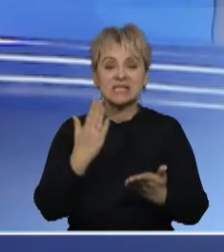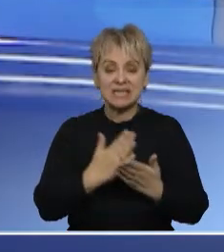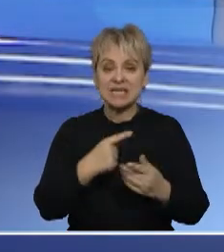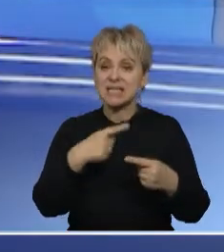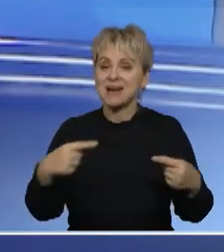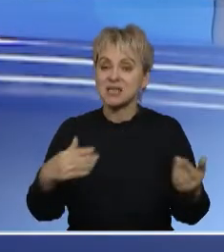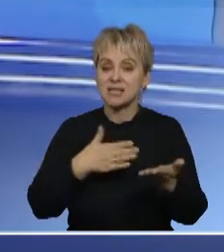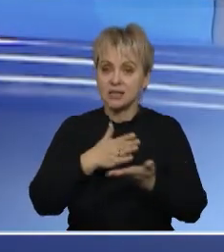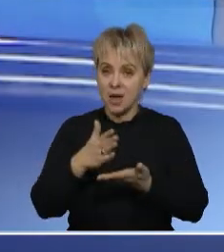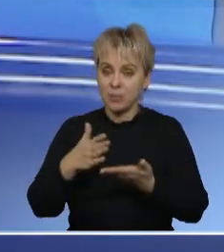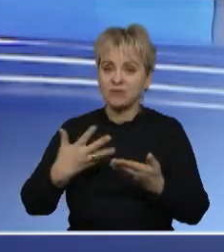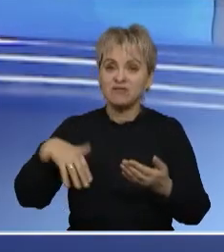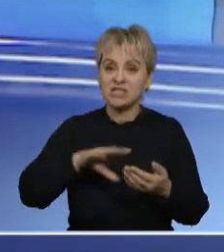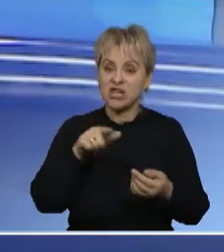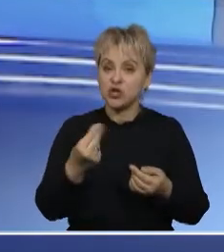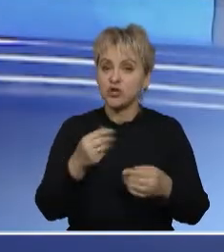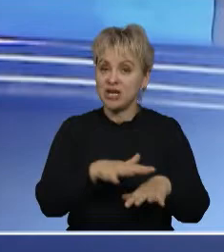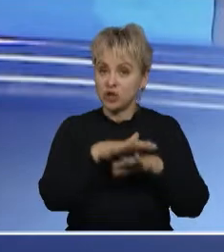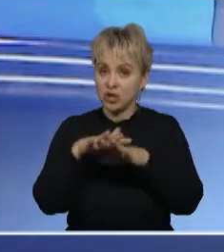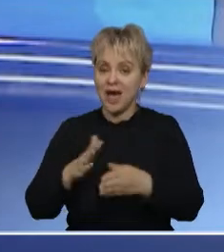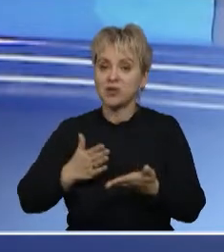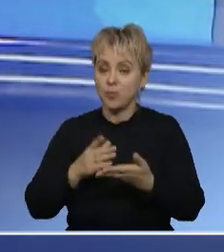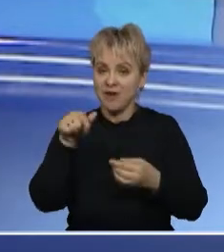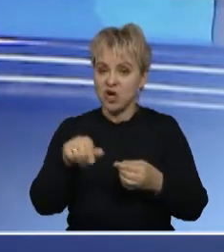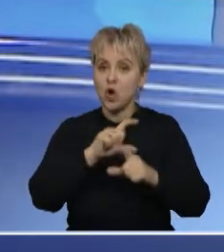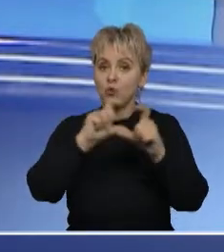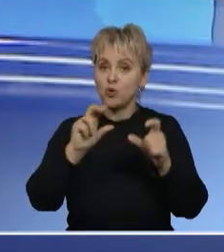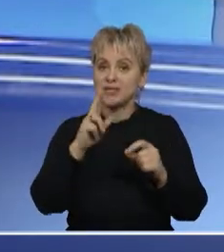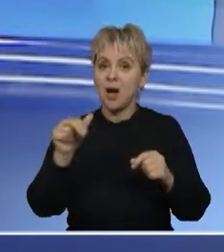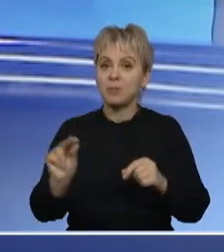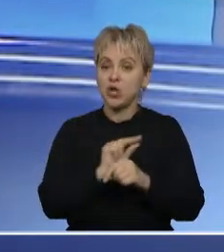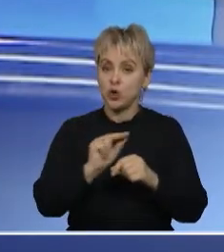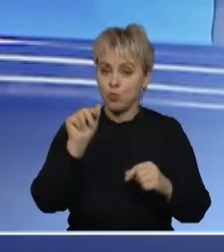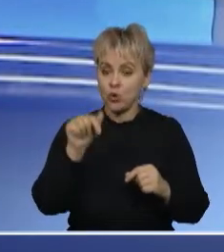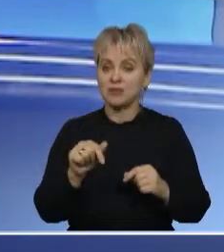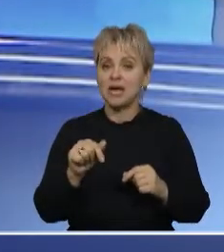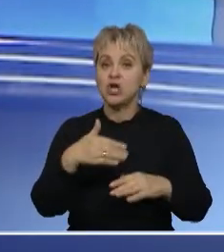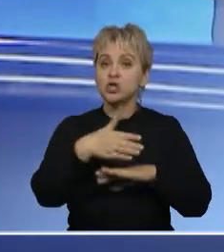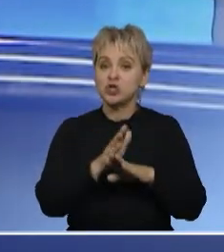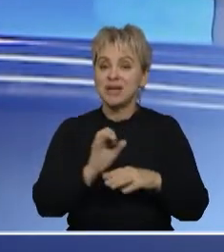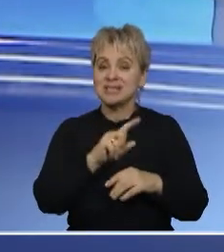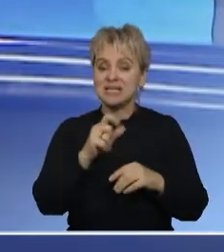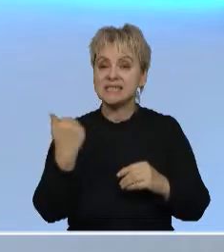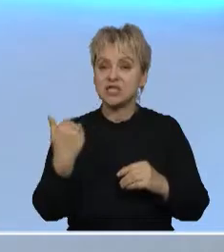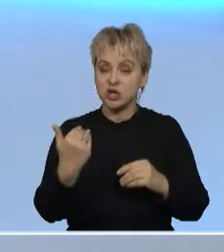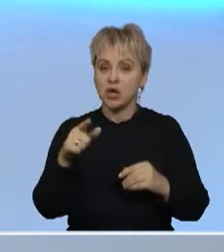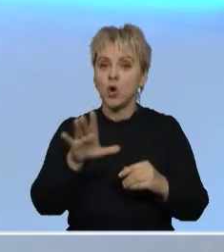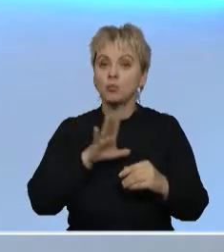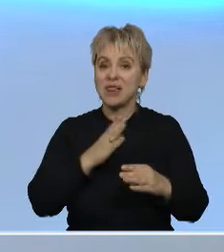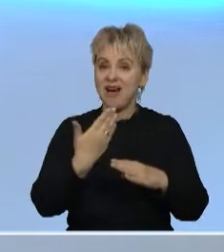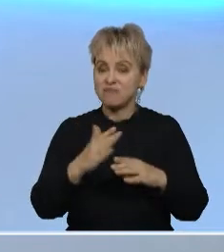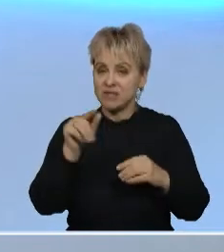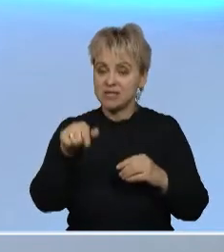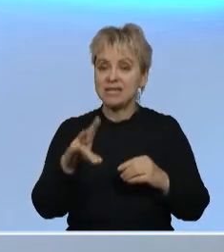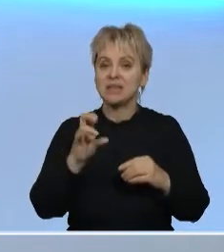разные направления. Угу. Все денежные средства, они направляются в фонд капитального ремонта. Часть из них была выделена